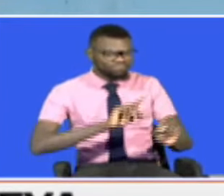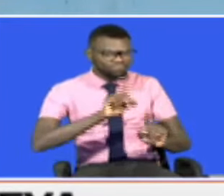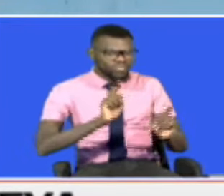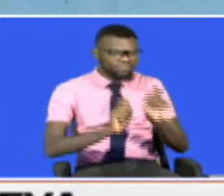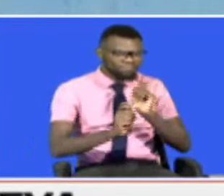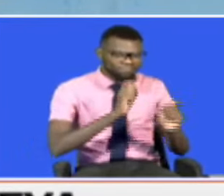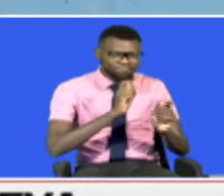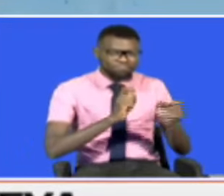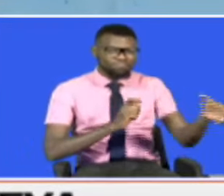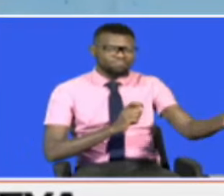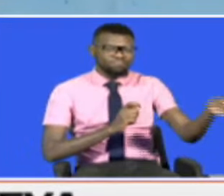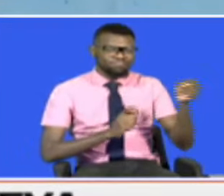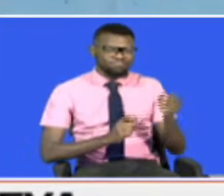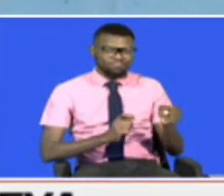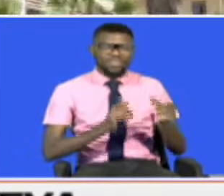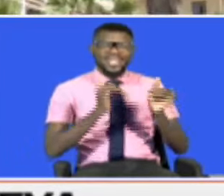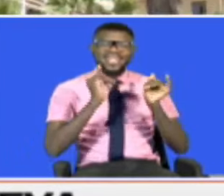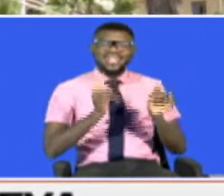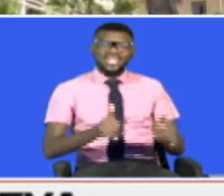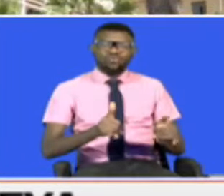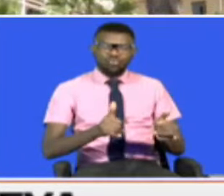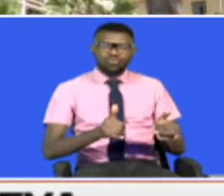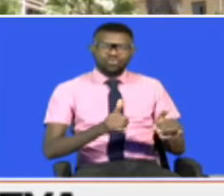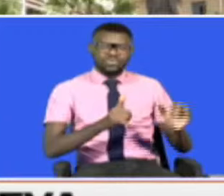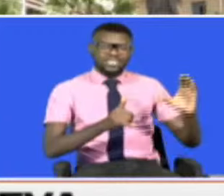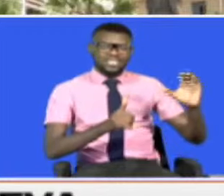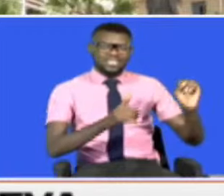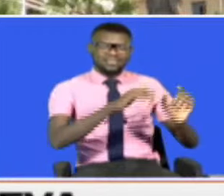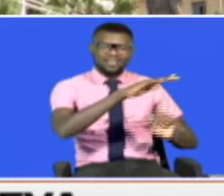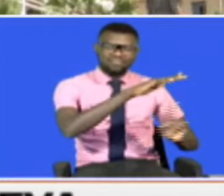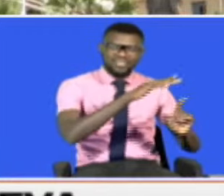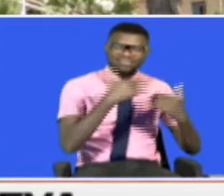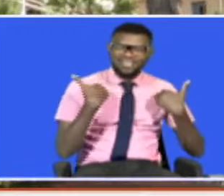waziri mpya wa wizara ya afya. Gloria Milimu,